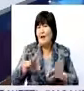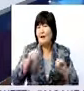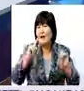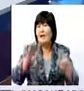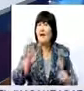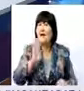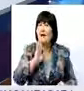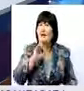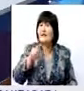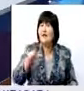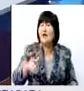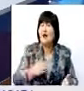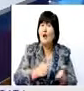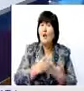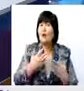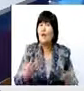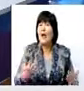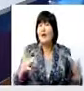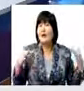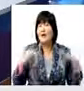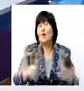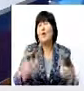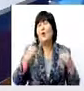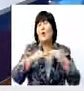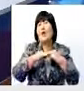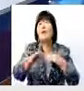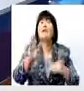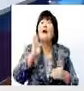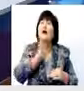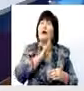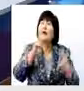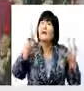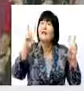танылған қыз келіншектер рөлін айшықтаған айтулы жиын «Ұлы дала аналары» деп аталды.